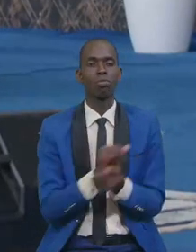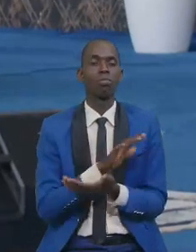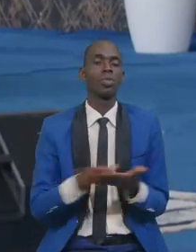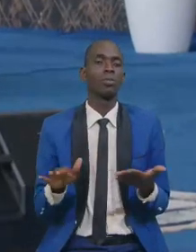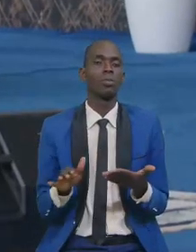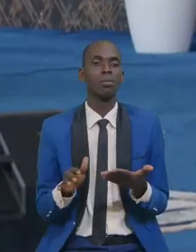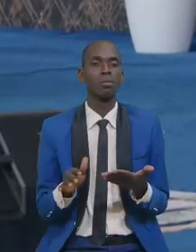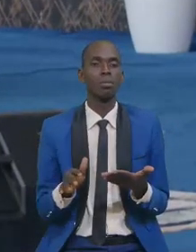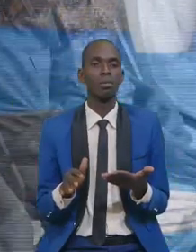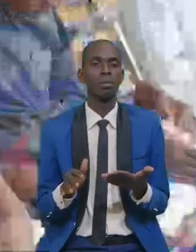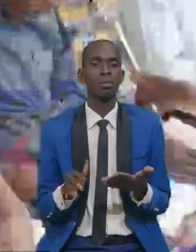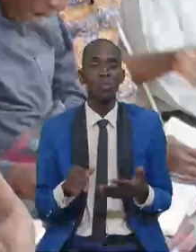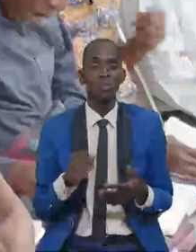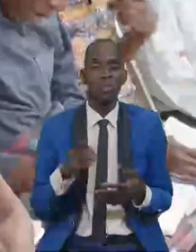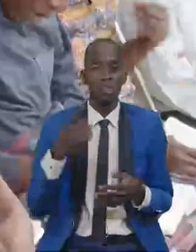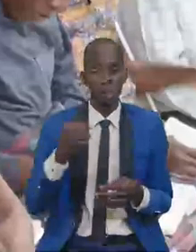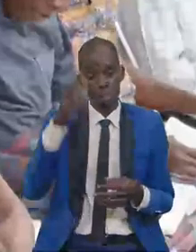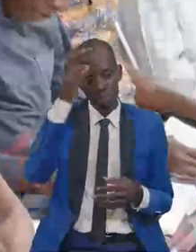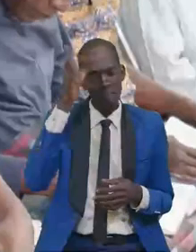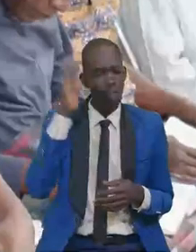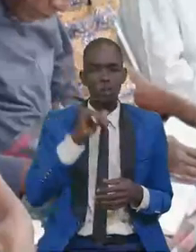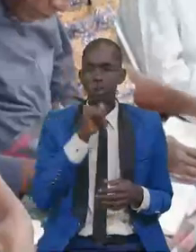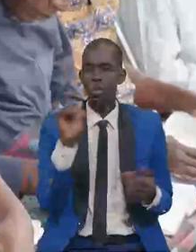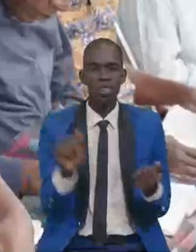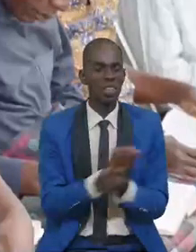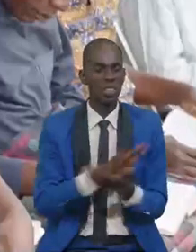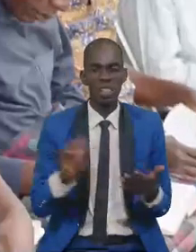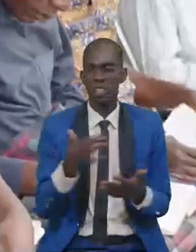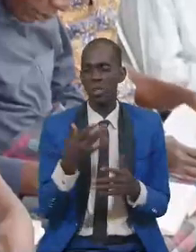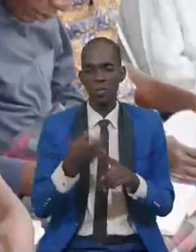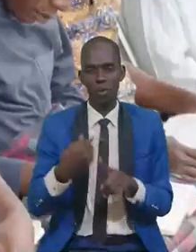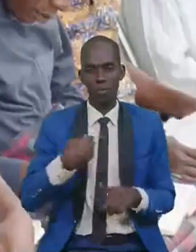détruire. Il ne va rien dérober de ta vie.